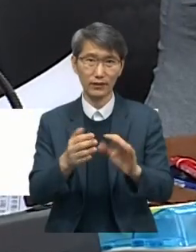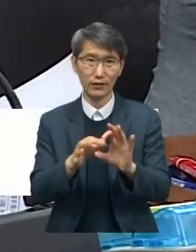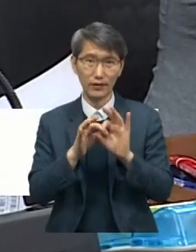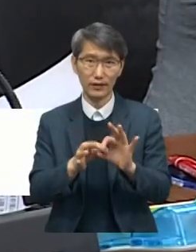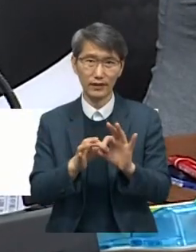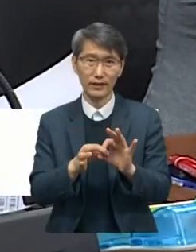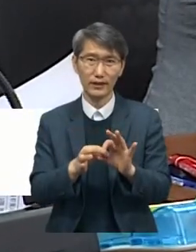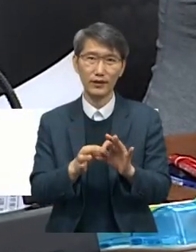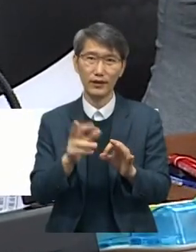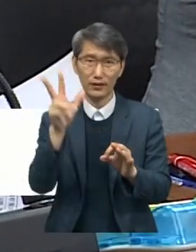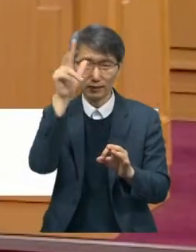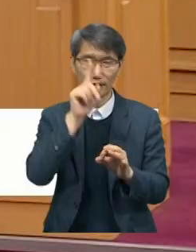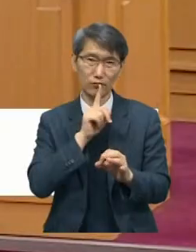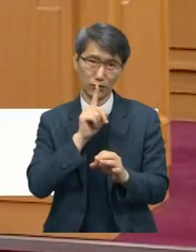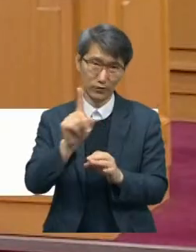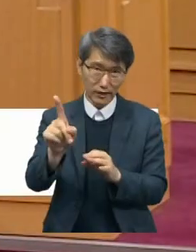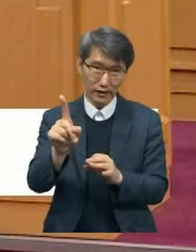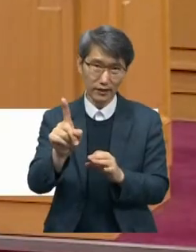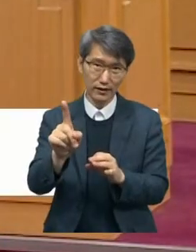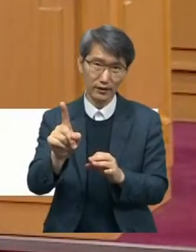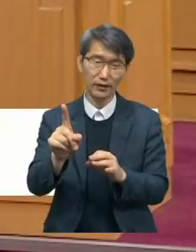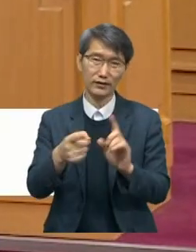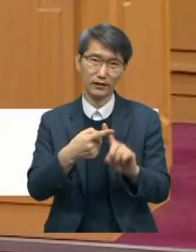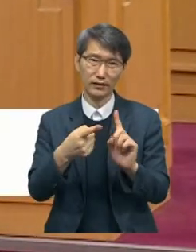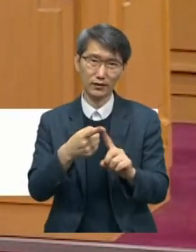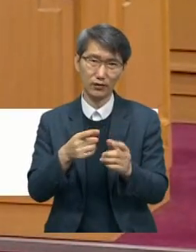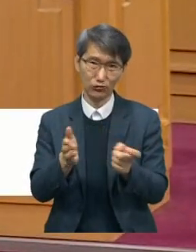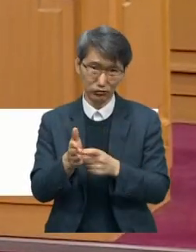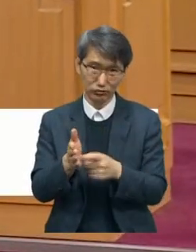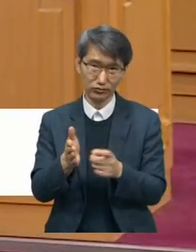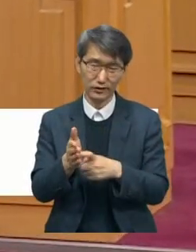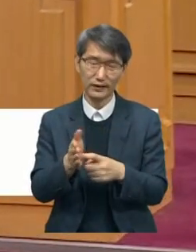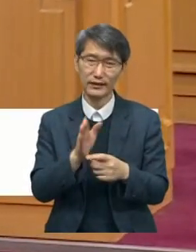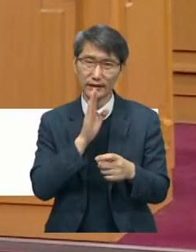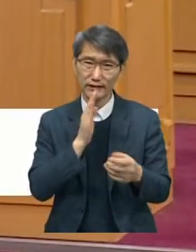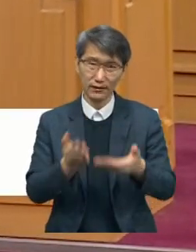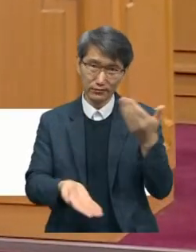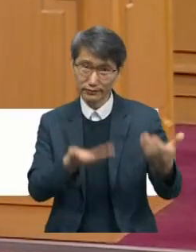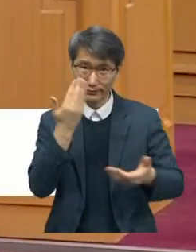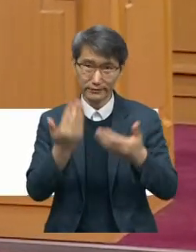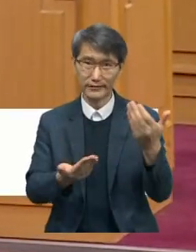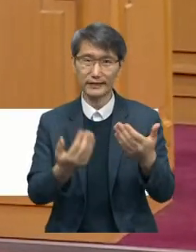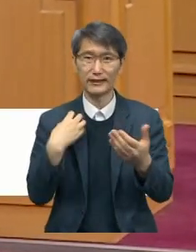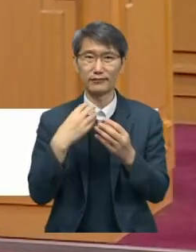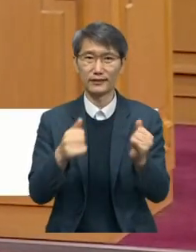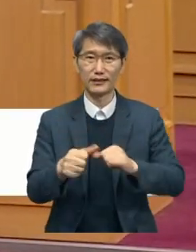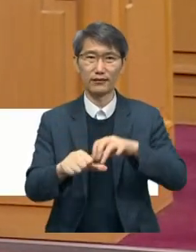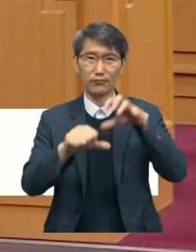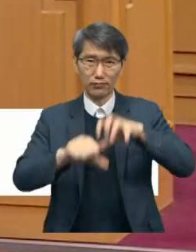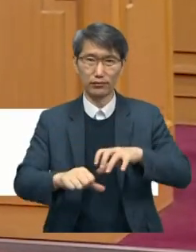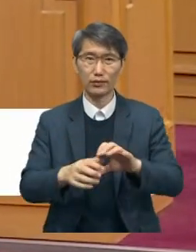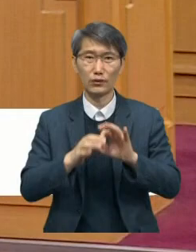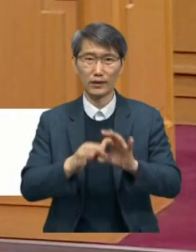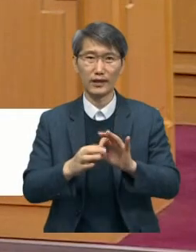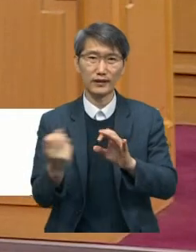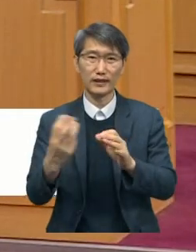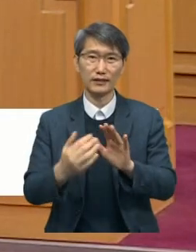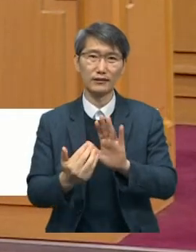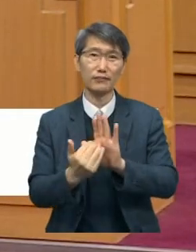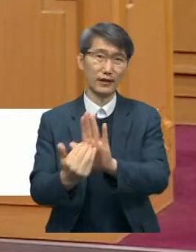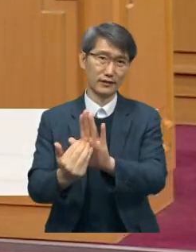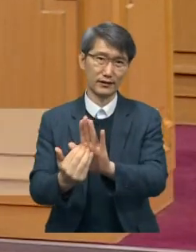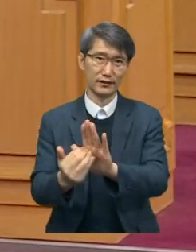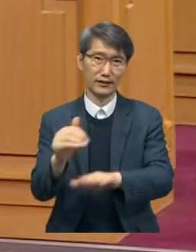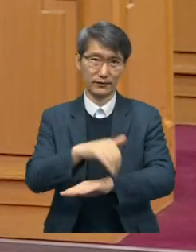관련해 수사기관의 조사와 수사를 촉구하고 철저한 진상규명과 책임자 처벌을 통해 재발방지